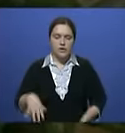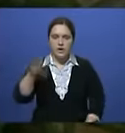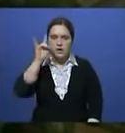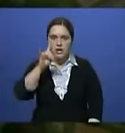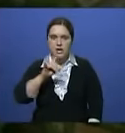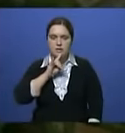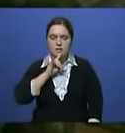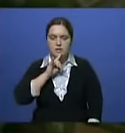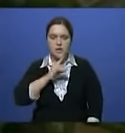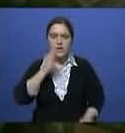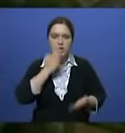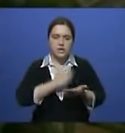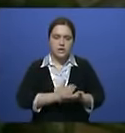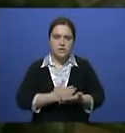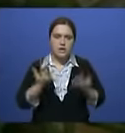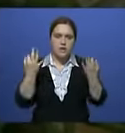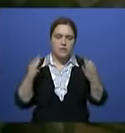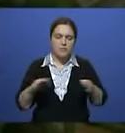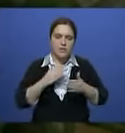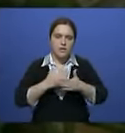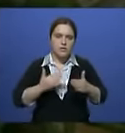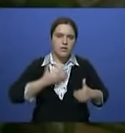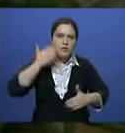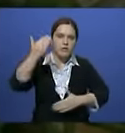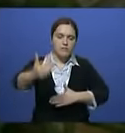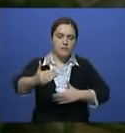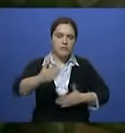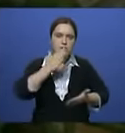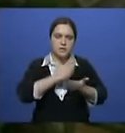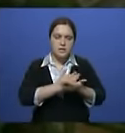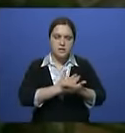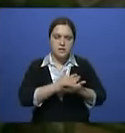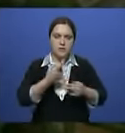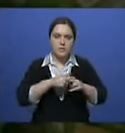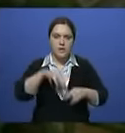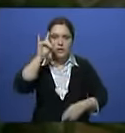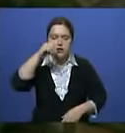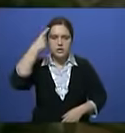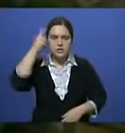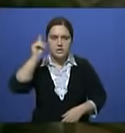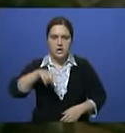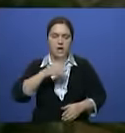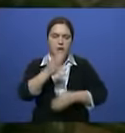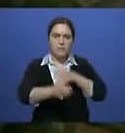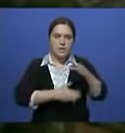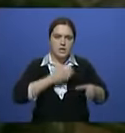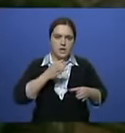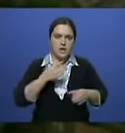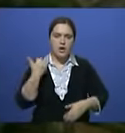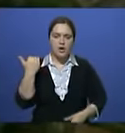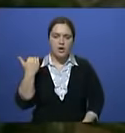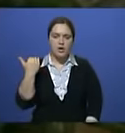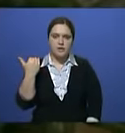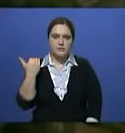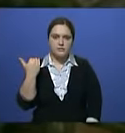благодаря Независимости дако шагнул вперёд она стал Казахстан стал узнаваемым во всём мире его